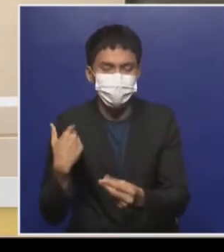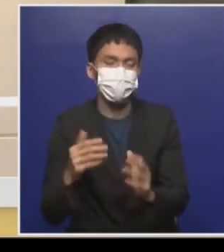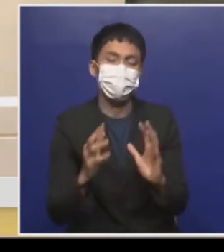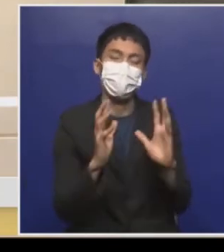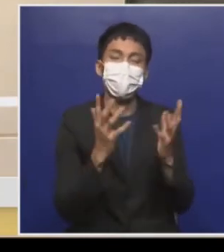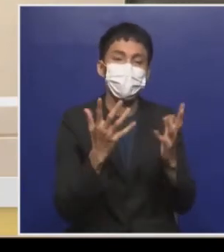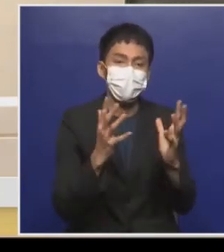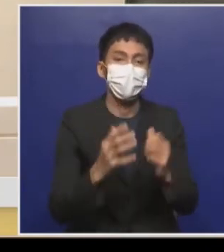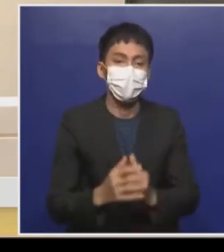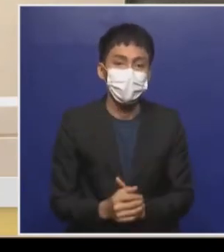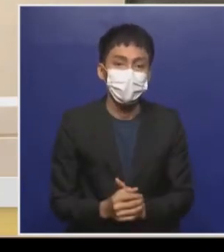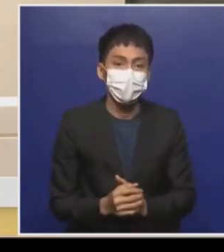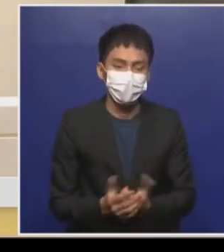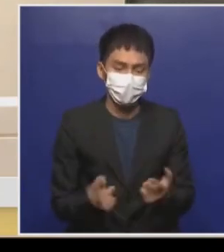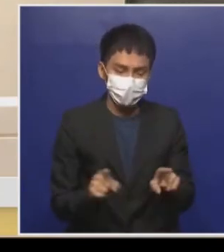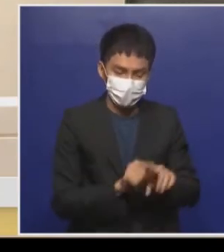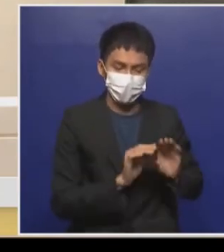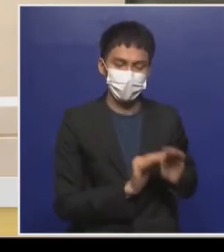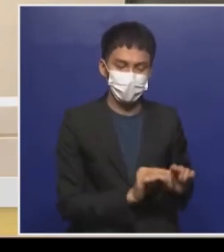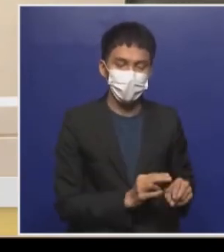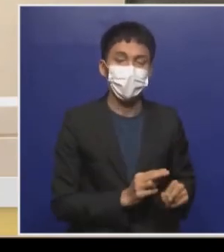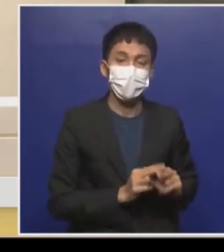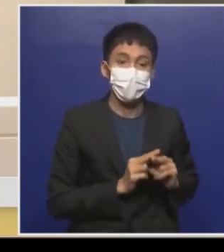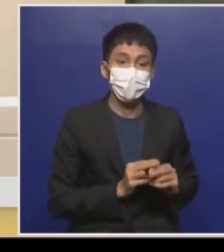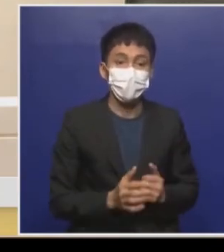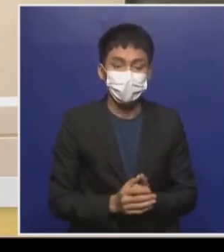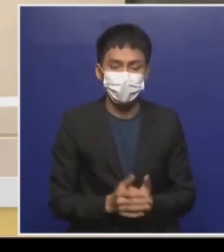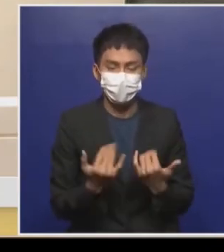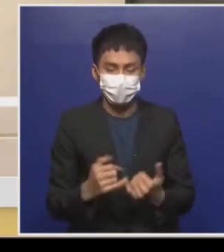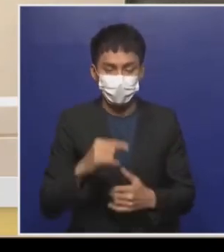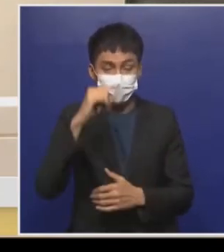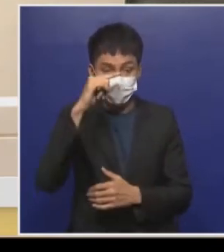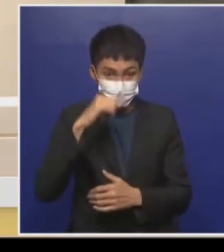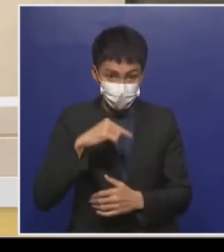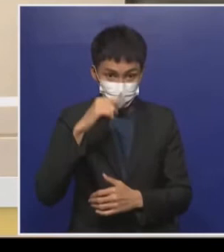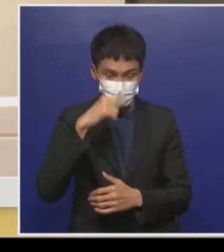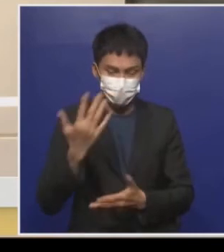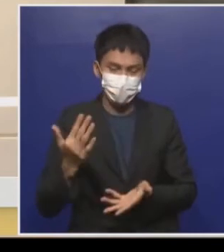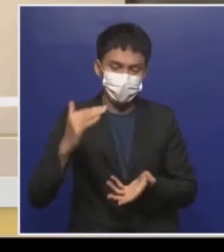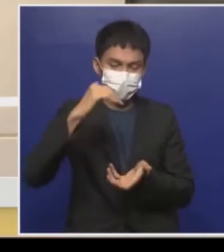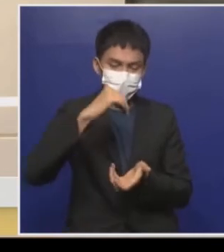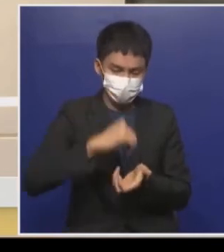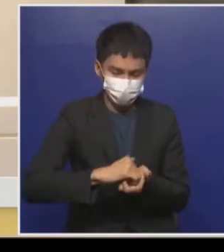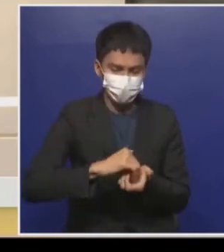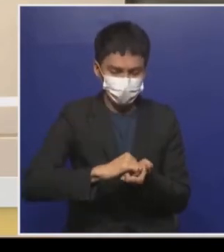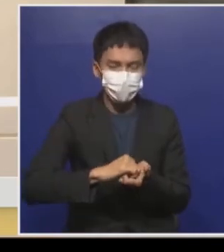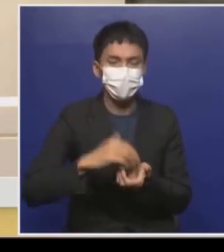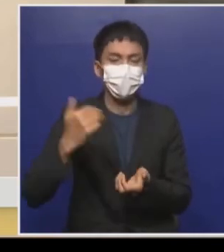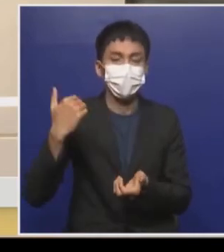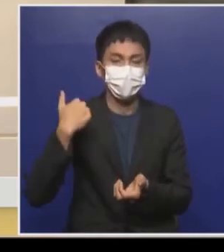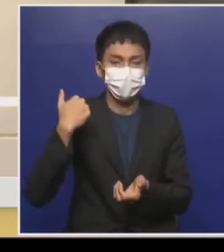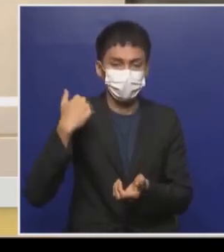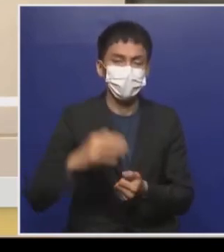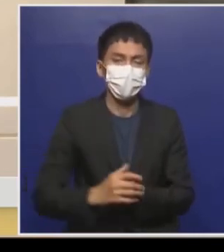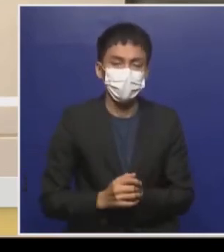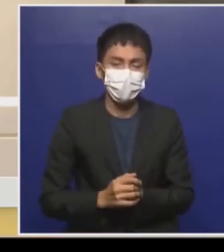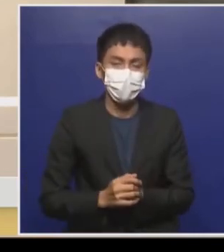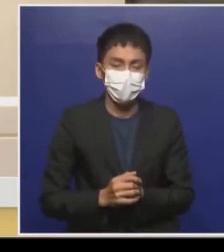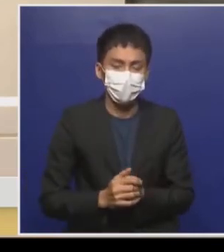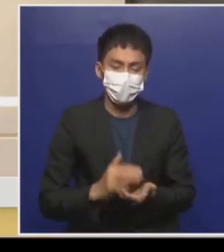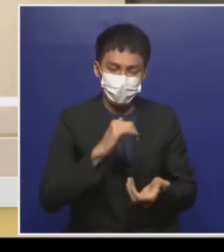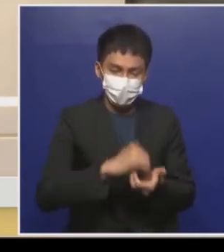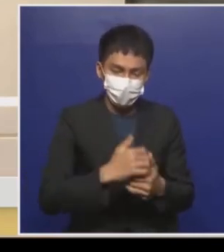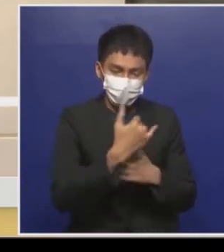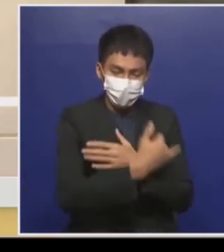ในขณะที่ประเทศไทยวันนี้ก็ได้รับมิดไปตรีจากพื้นบ้านเป็มาหนะธเหมอนกนหลายประเทศ